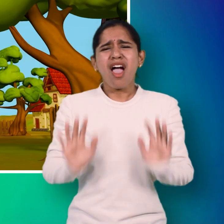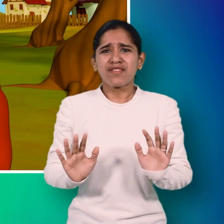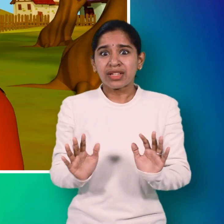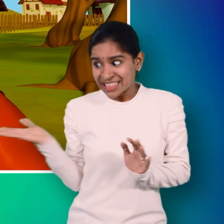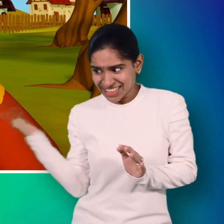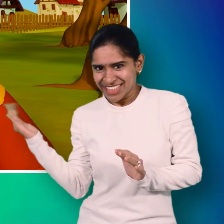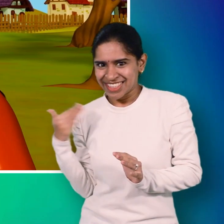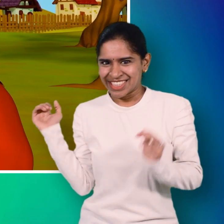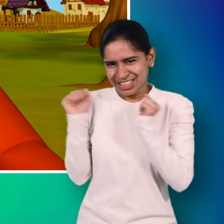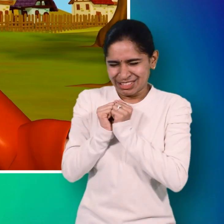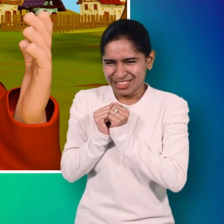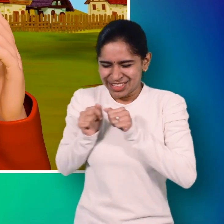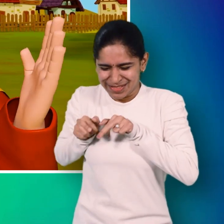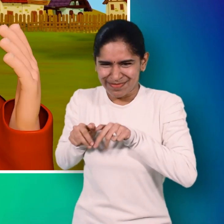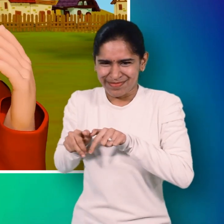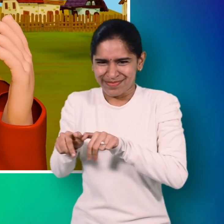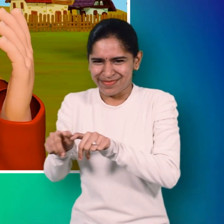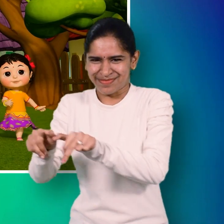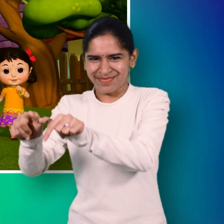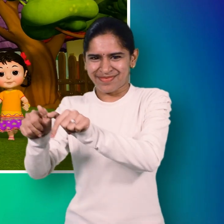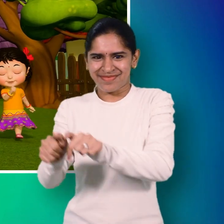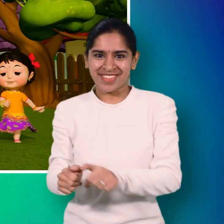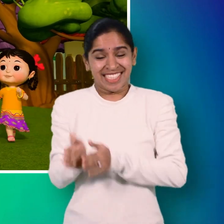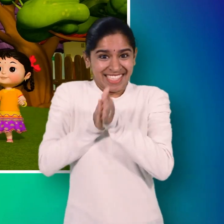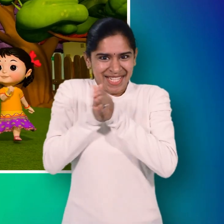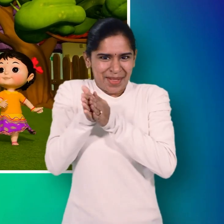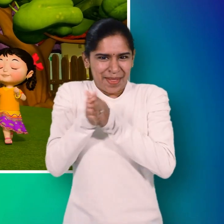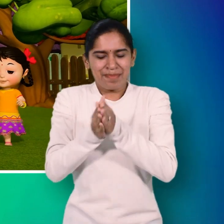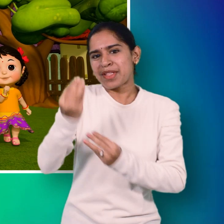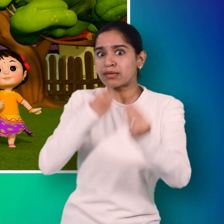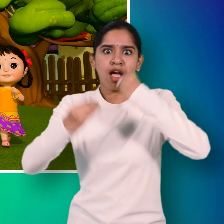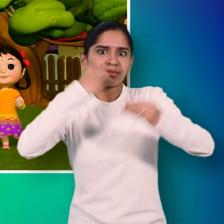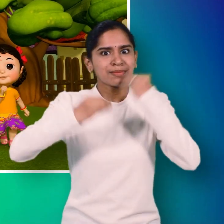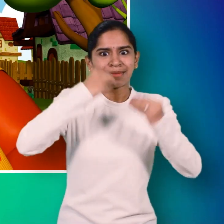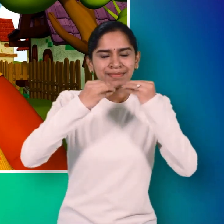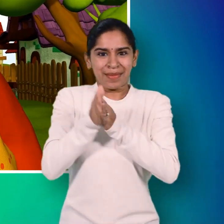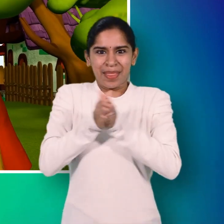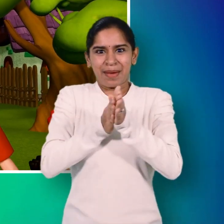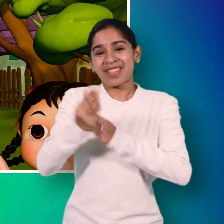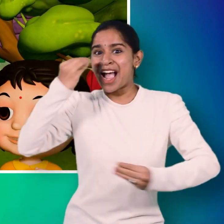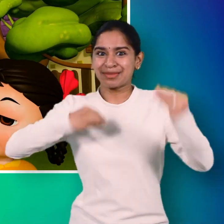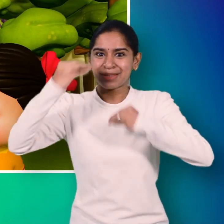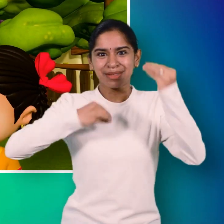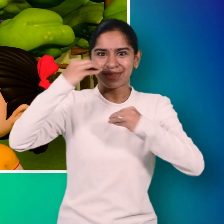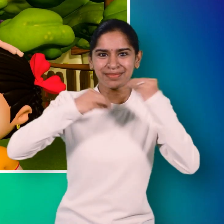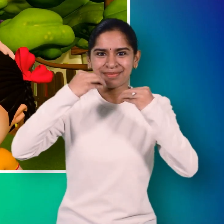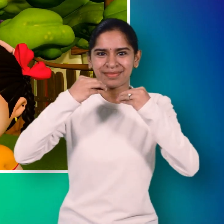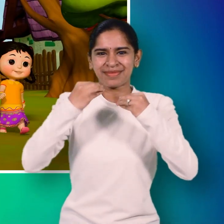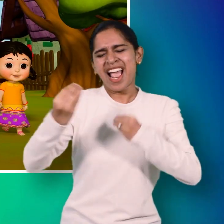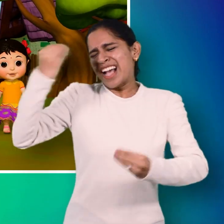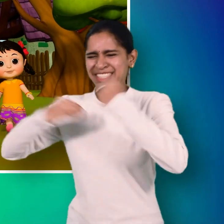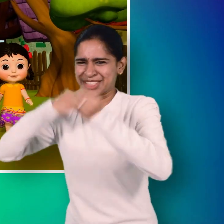की, जल्दी करो दौड़ो भी, मजा आएगा। ओए होए मजा आएगा,